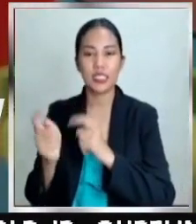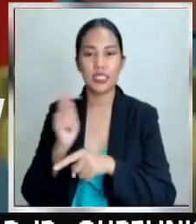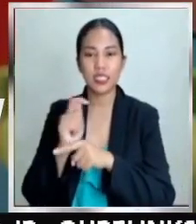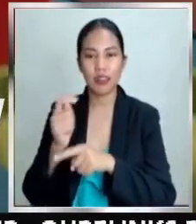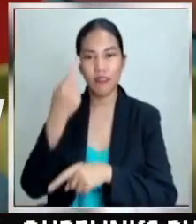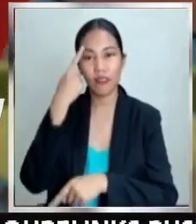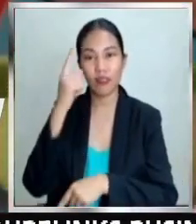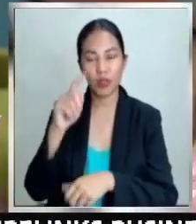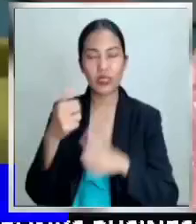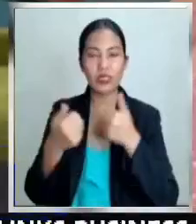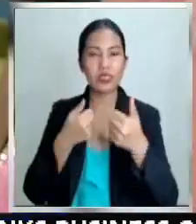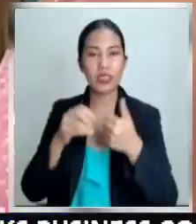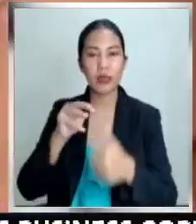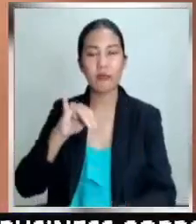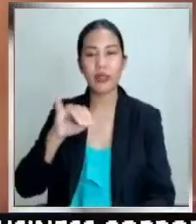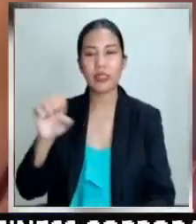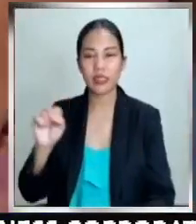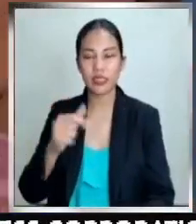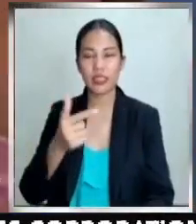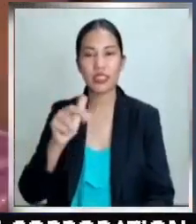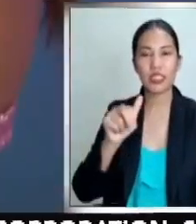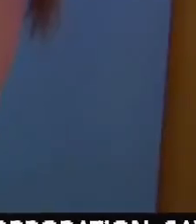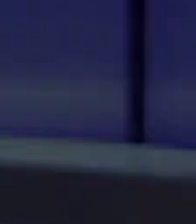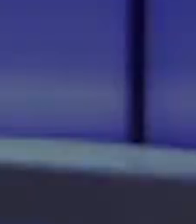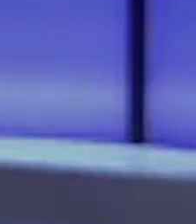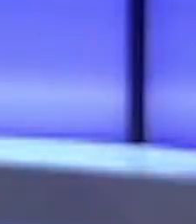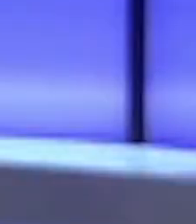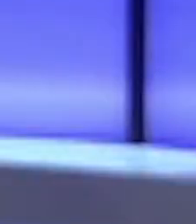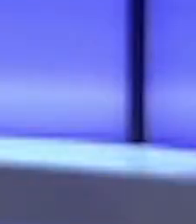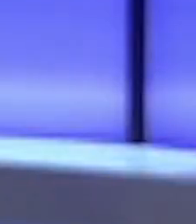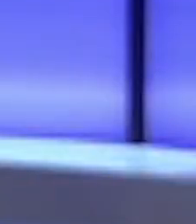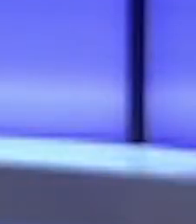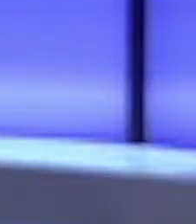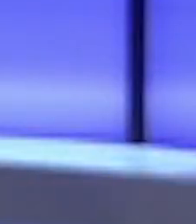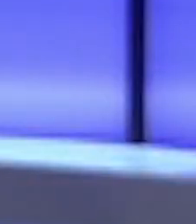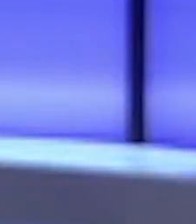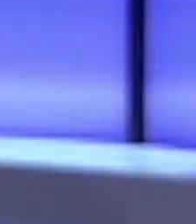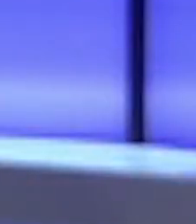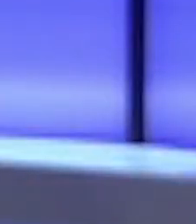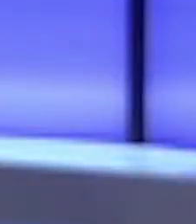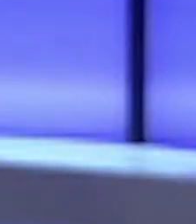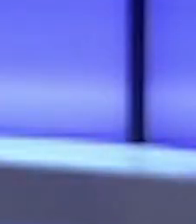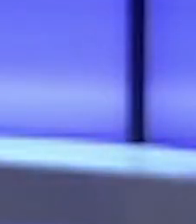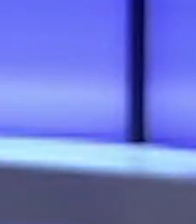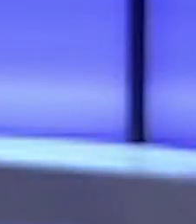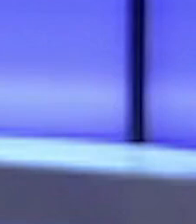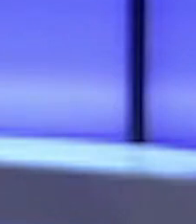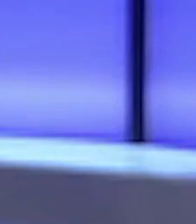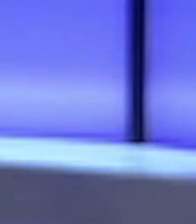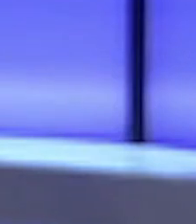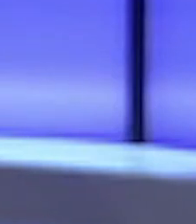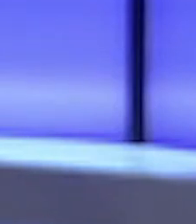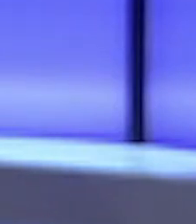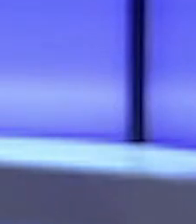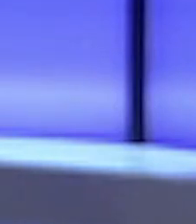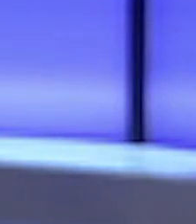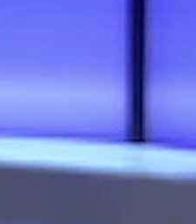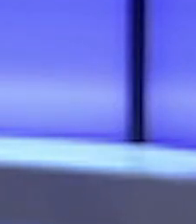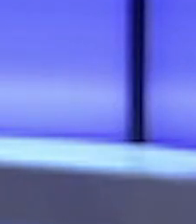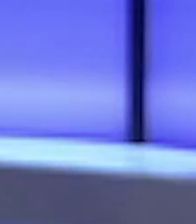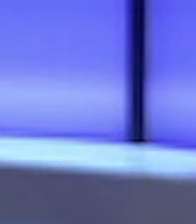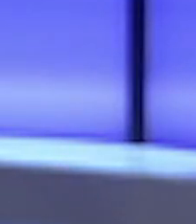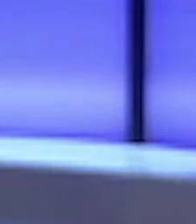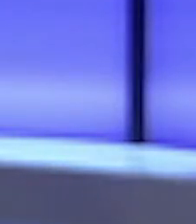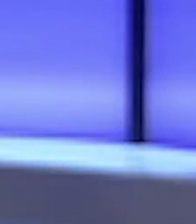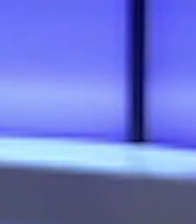Katatibayan, updated sa showbiz happenings. Good news mga kapuso! Maaari niyong mapanood ang 24 oras